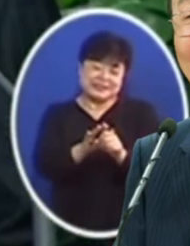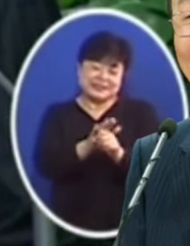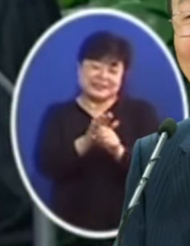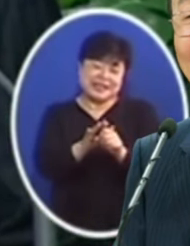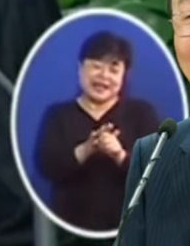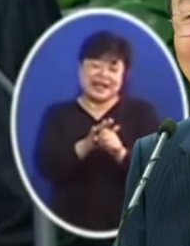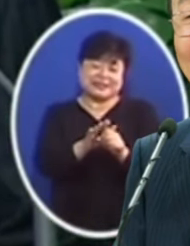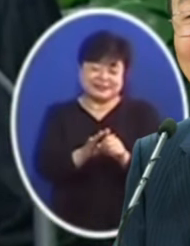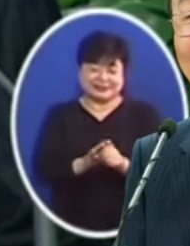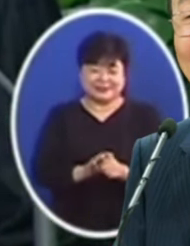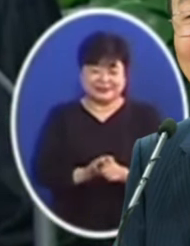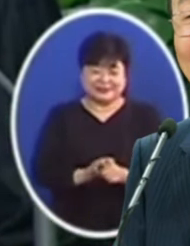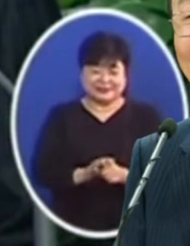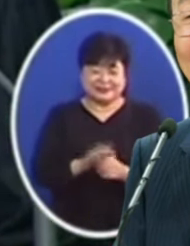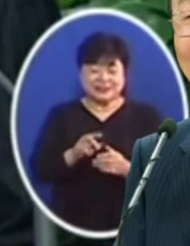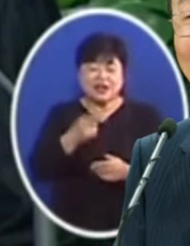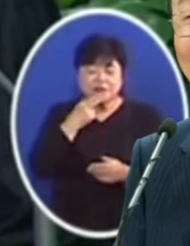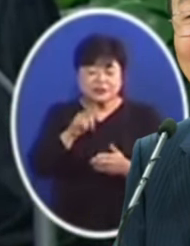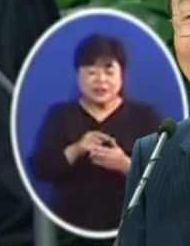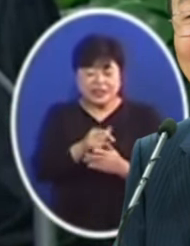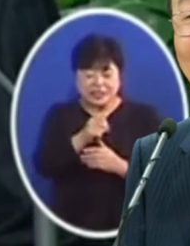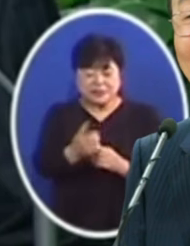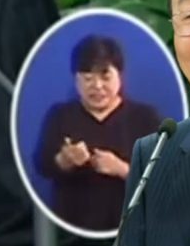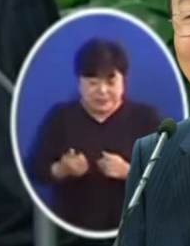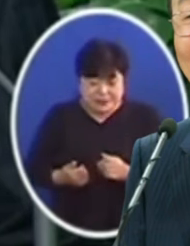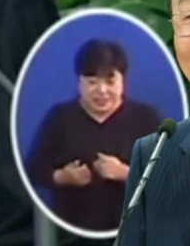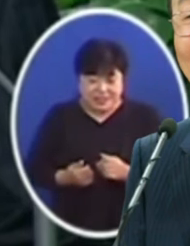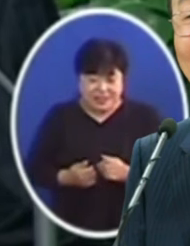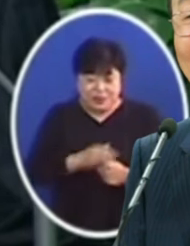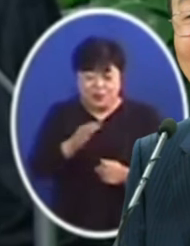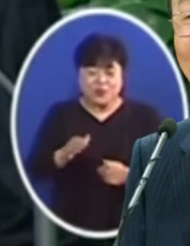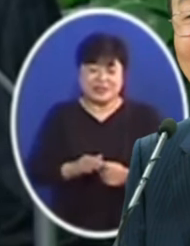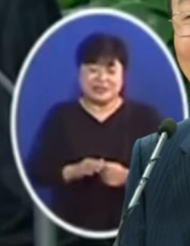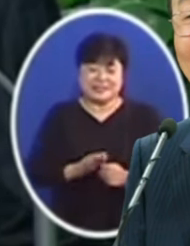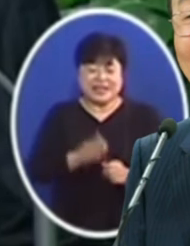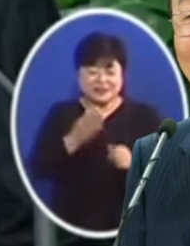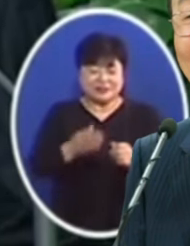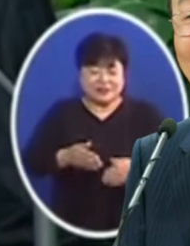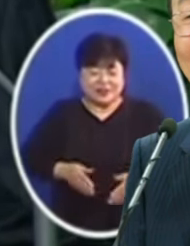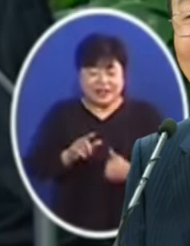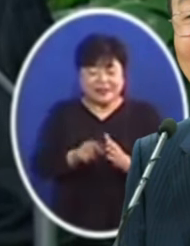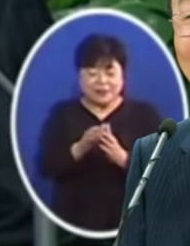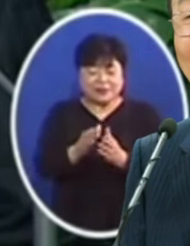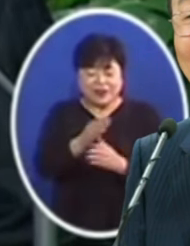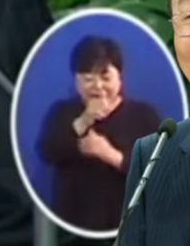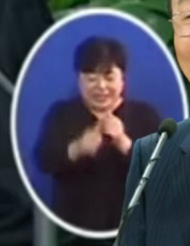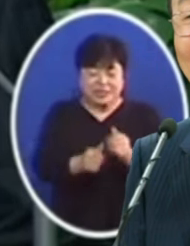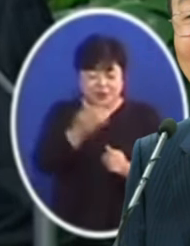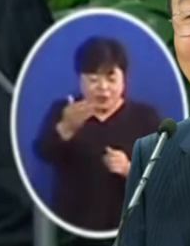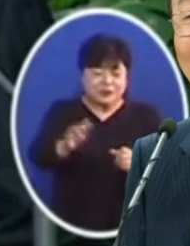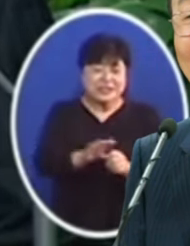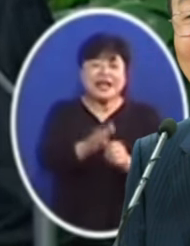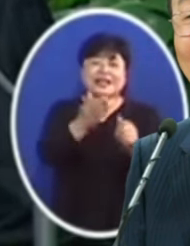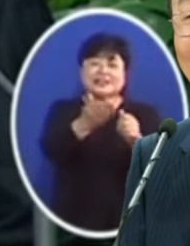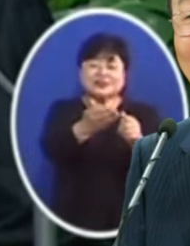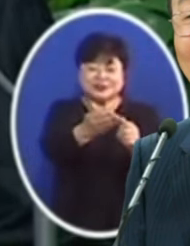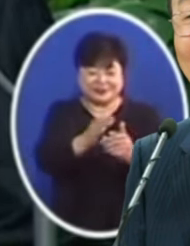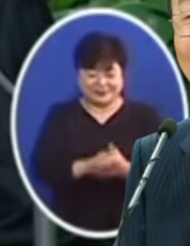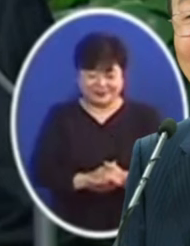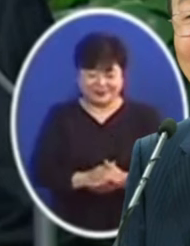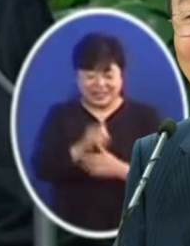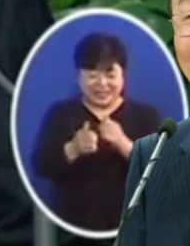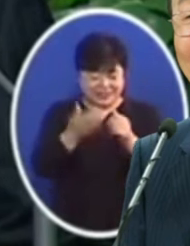예가 없을 때 하나님이 벌써 우리 사랑하신 것입니다. 태어날 때부터 하나님은 여러분을 사랑하고 계셨습니다.